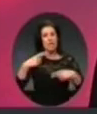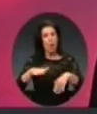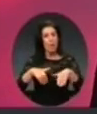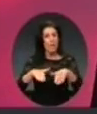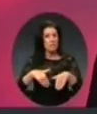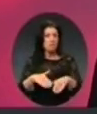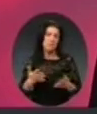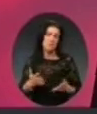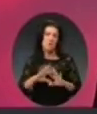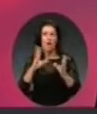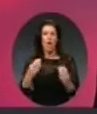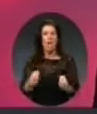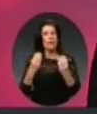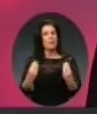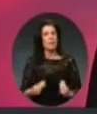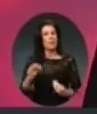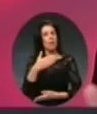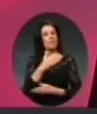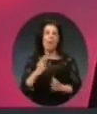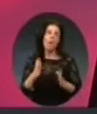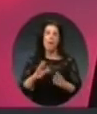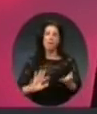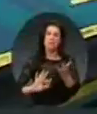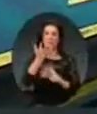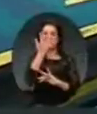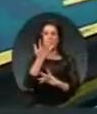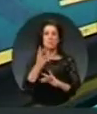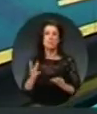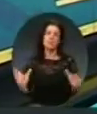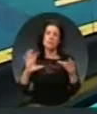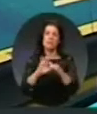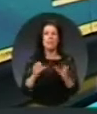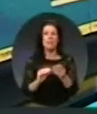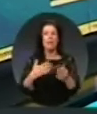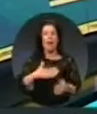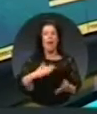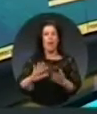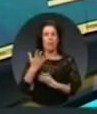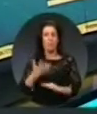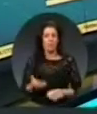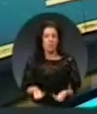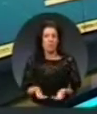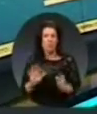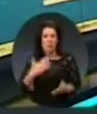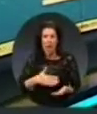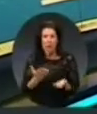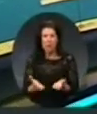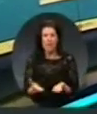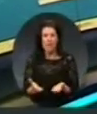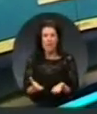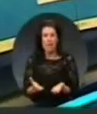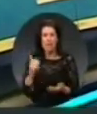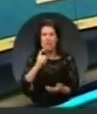הטובים במדינה ונעלה אותם באש, נשלב ביחד עם ל"ג בעומר. מה רוצים מהסיפור? פרס, בן אדם, באמת, אחד